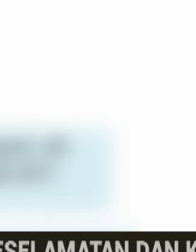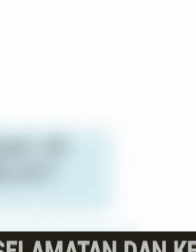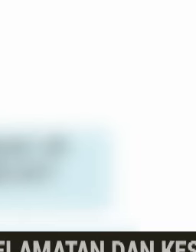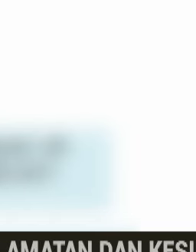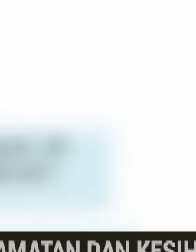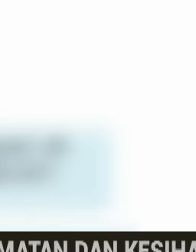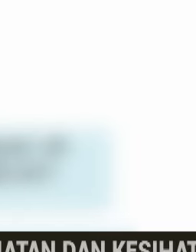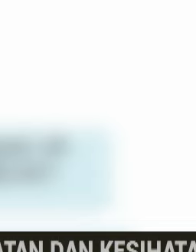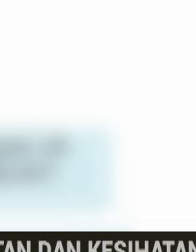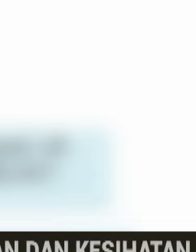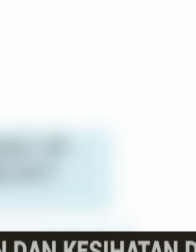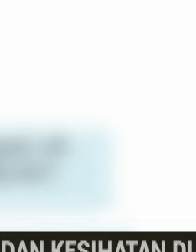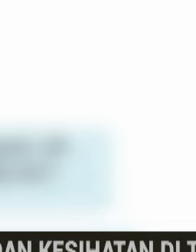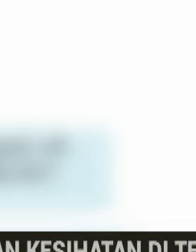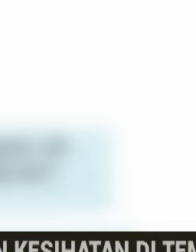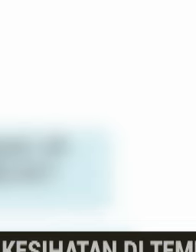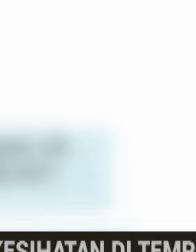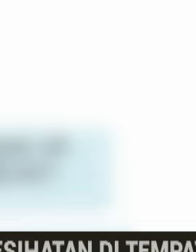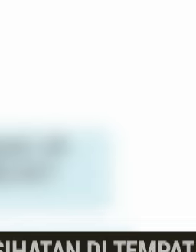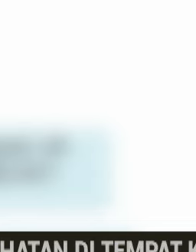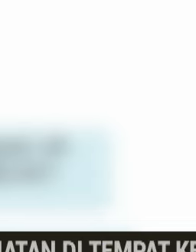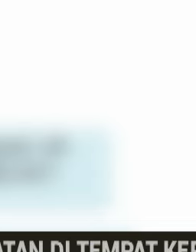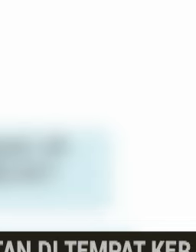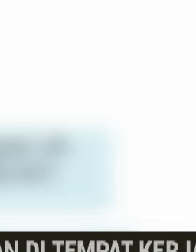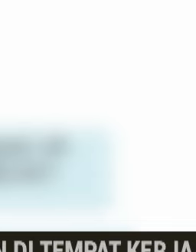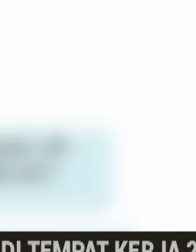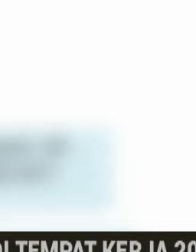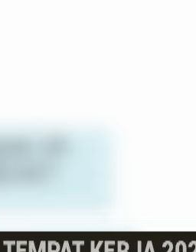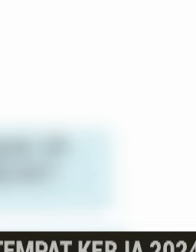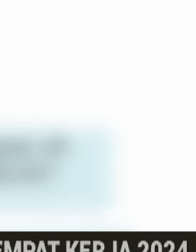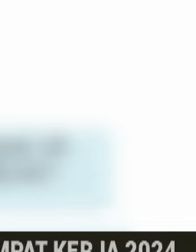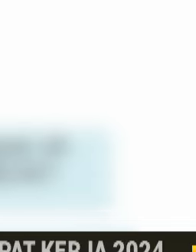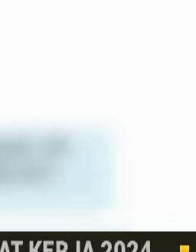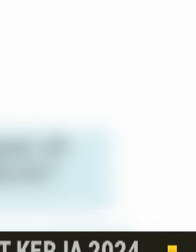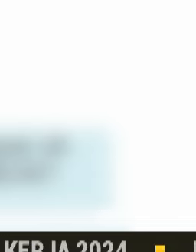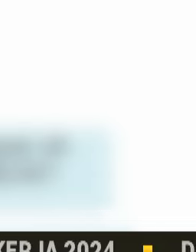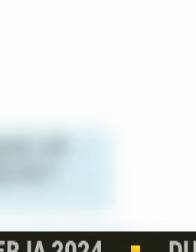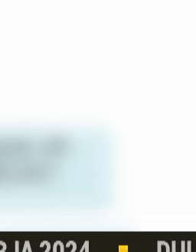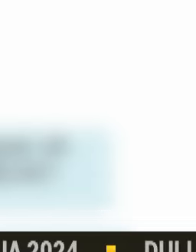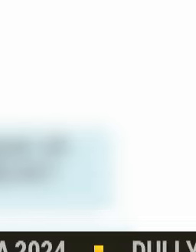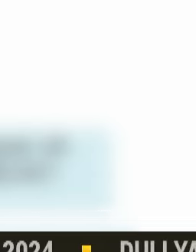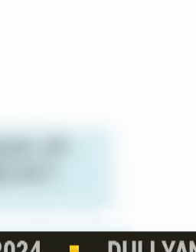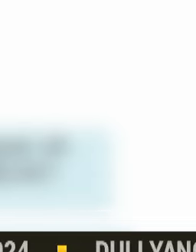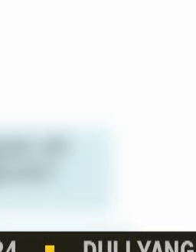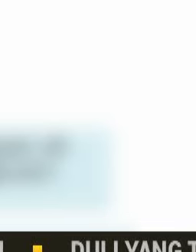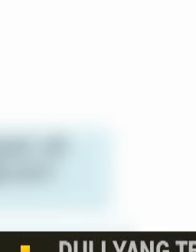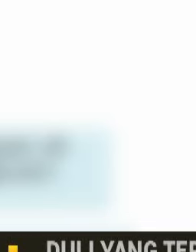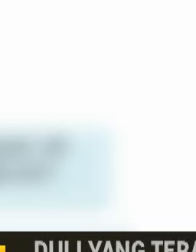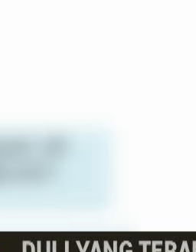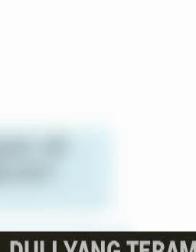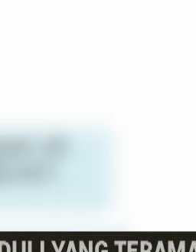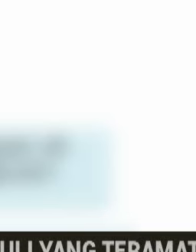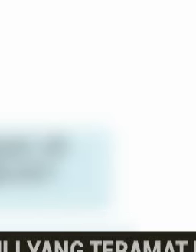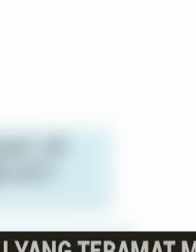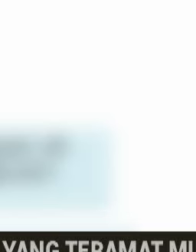Penduduk simpang berkenaan dinasihatkan untuk meletakkan kenderaan di luar kawasan yang terjejas untuk sementara waktu sehingga kerja-kerja